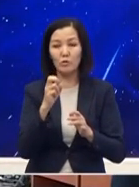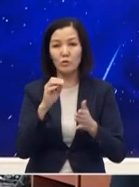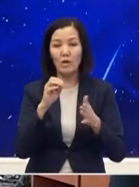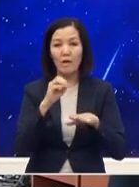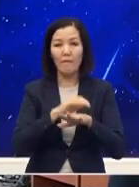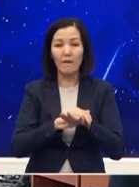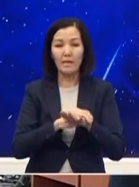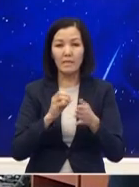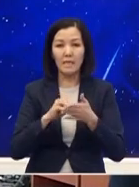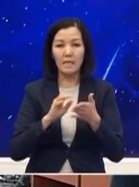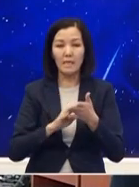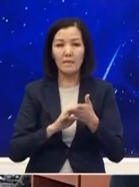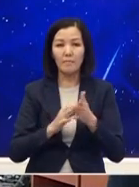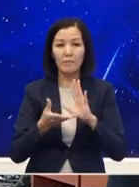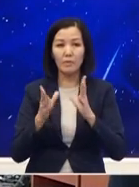жалпы сомасы